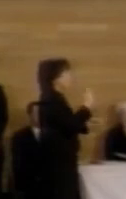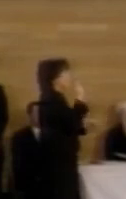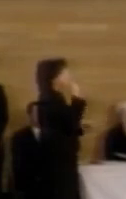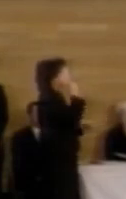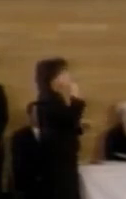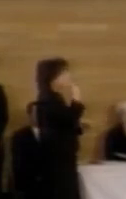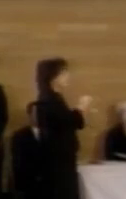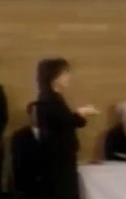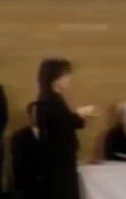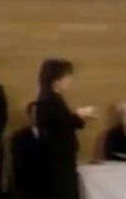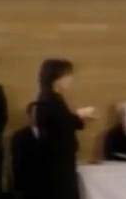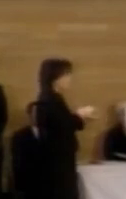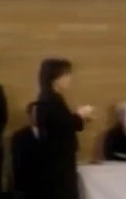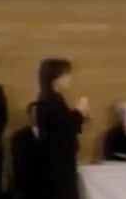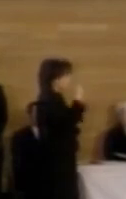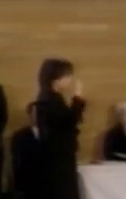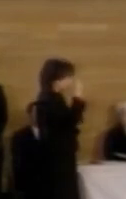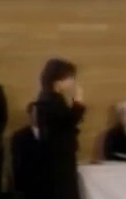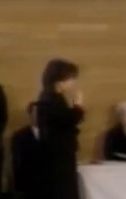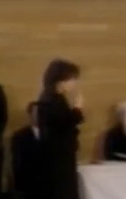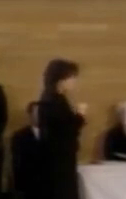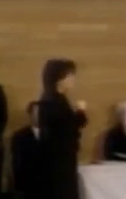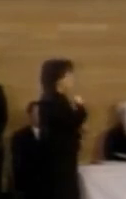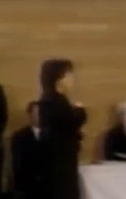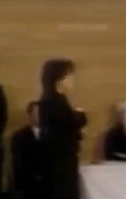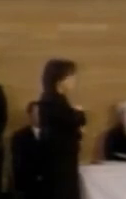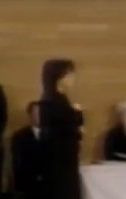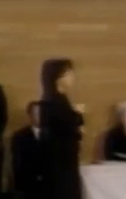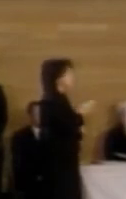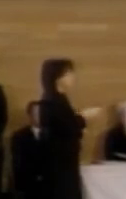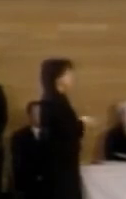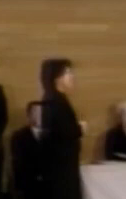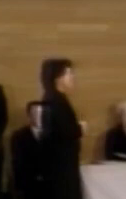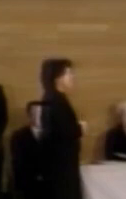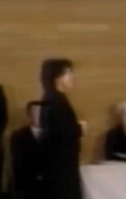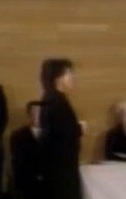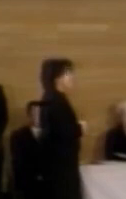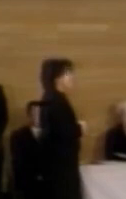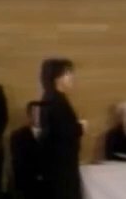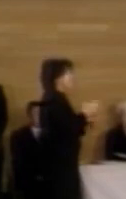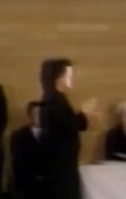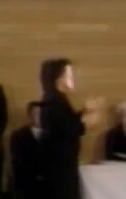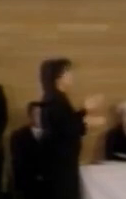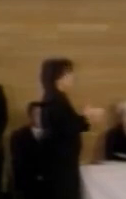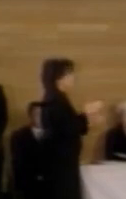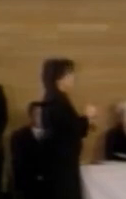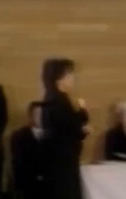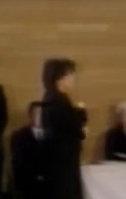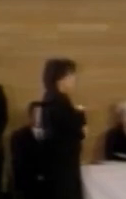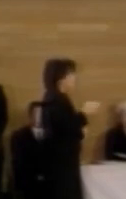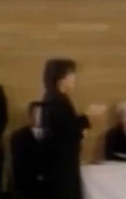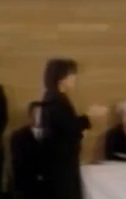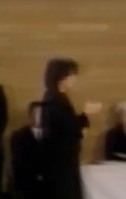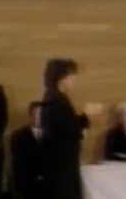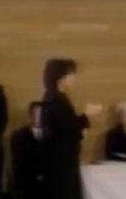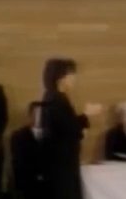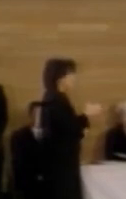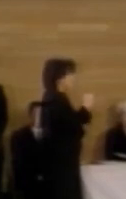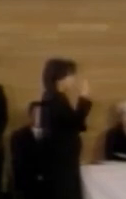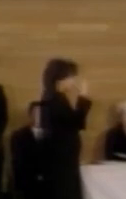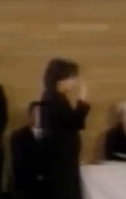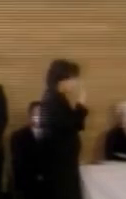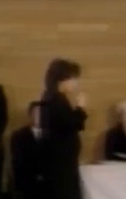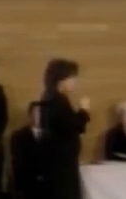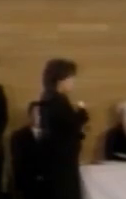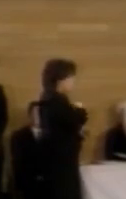お哀戚の念に絶えません。ここに改めて中心より哀悼の誠を捧げ